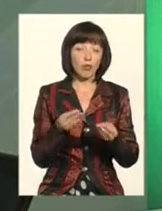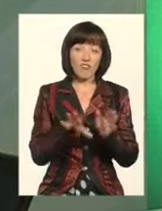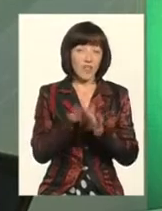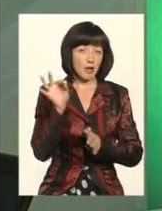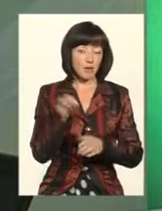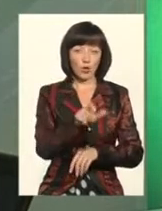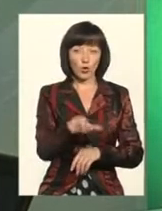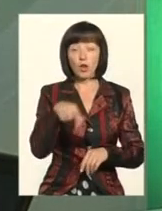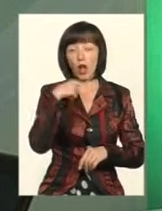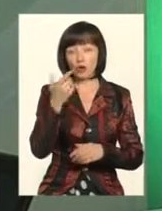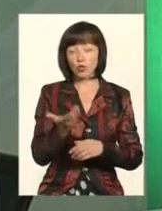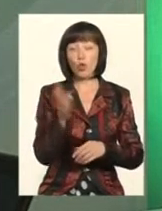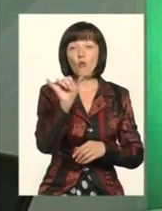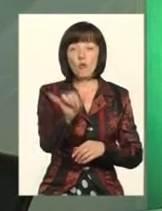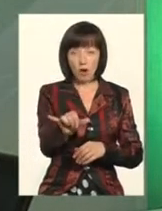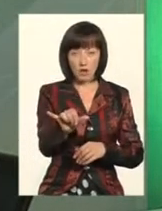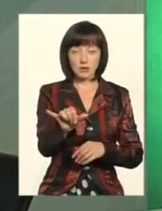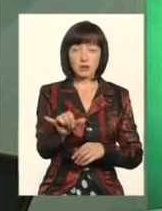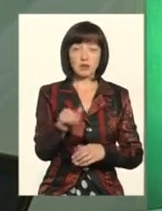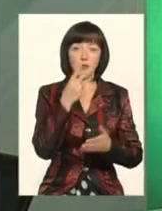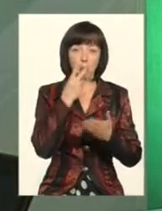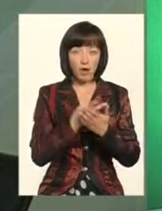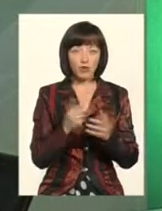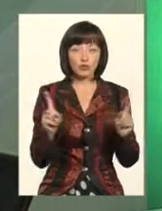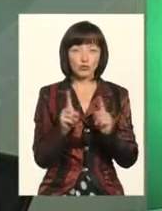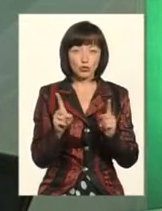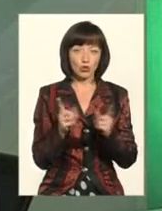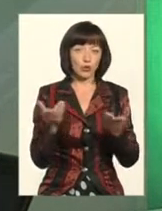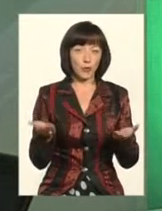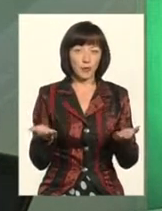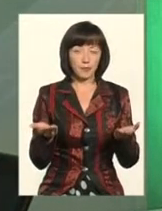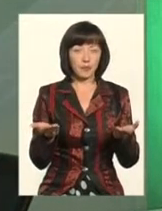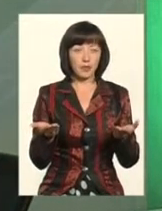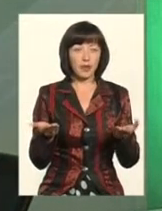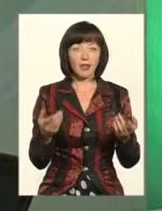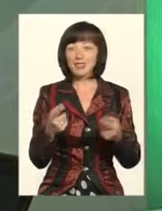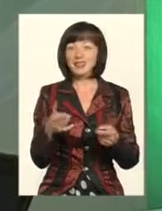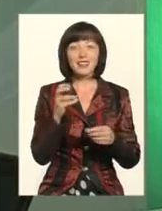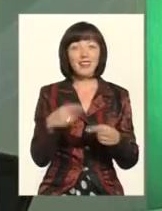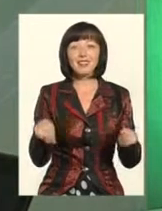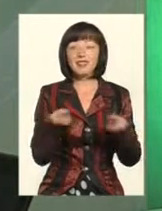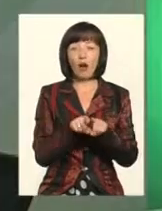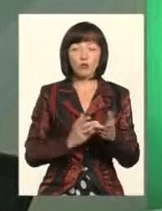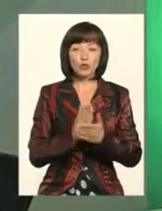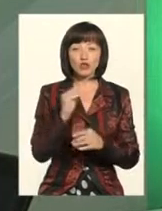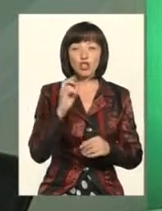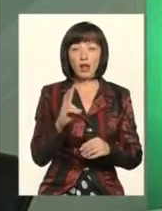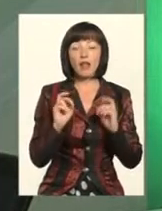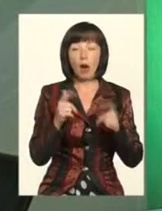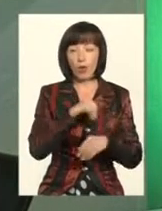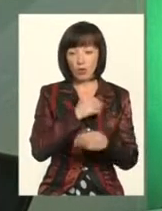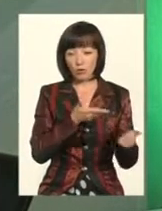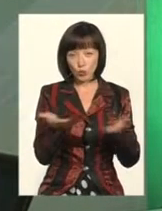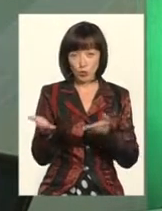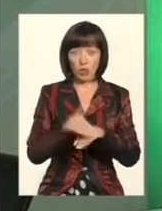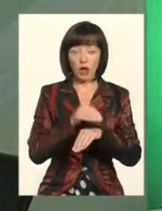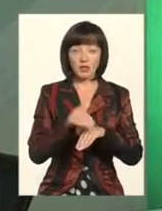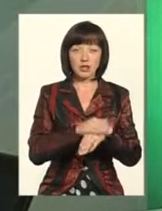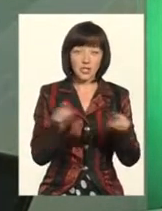і кажемо, якщо у вас бачите, що ну, не так обслуговує ЖЕК, як би ви хотілись, будь ласка, ми